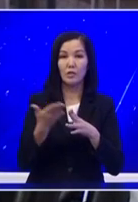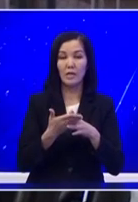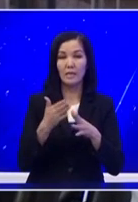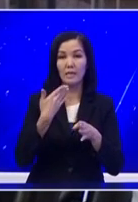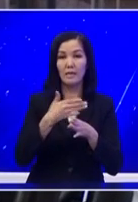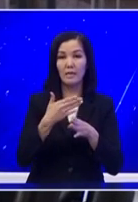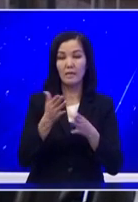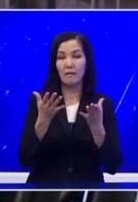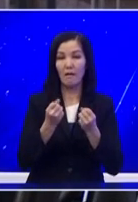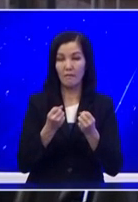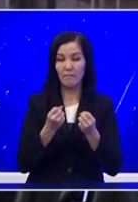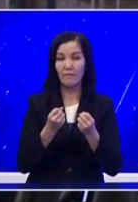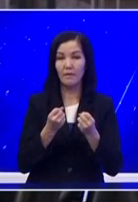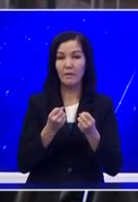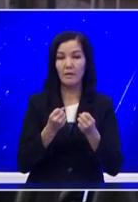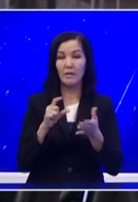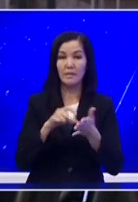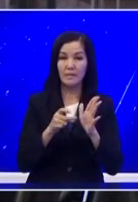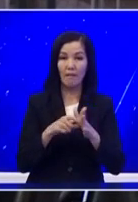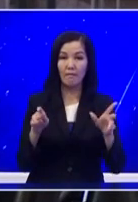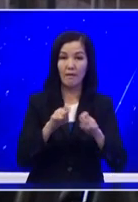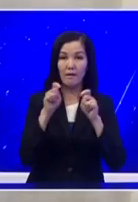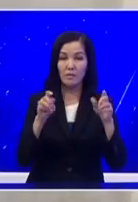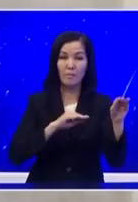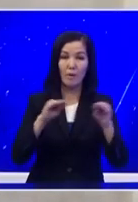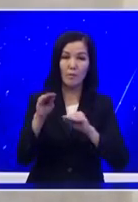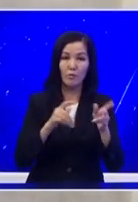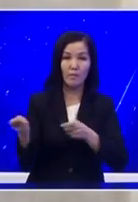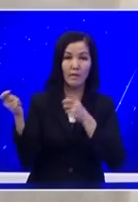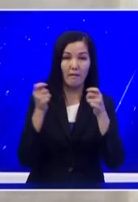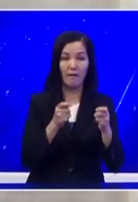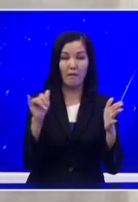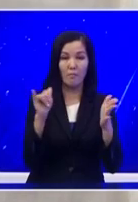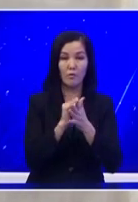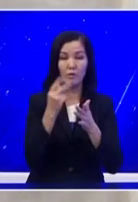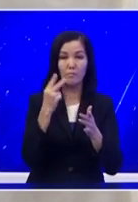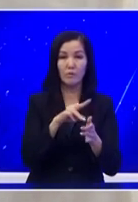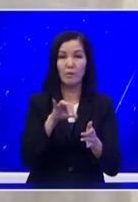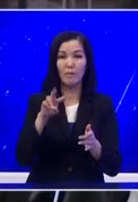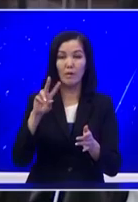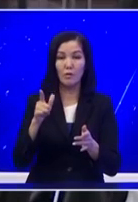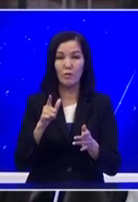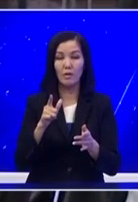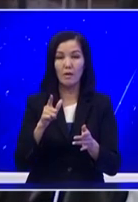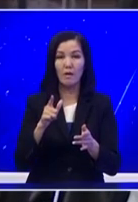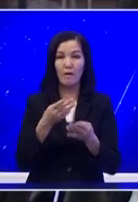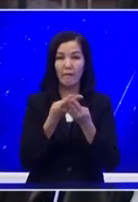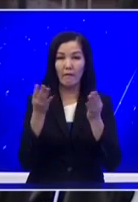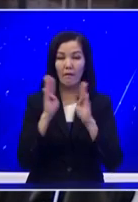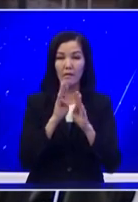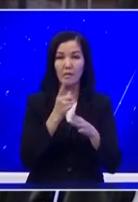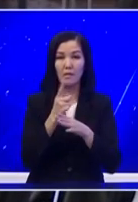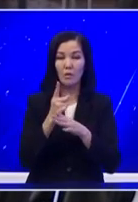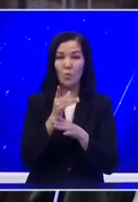алдым. Содан осы залға осы оборудованияларды алып келдік. 20 миллион алдым. Карантин кезінде